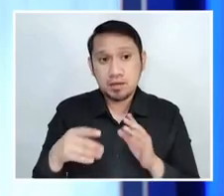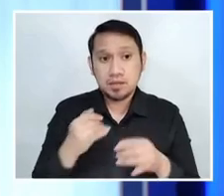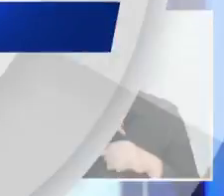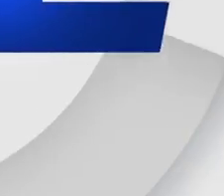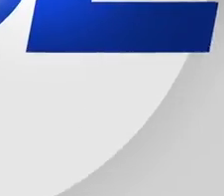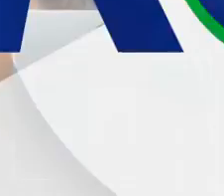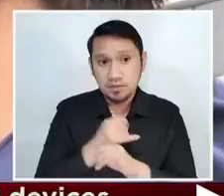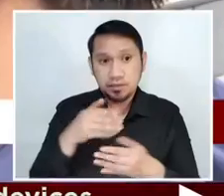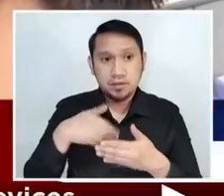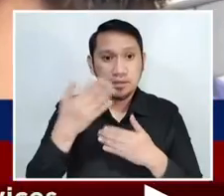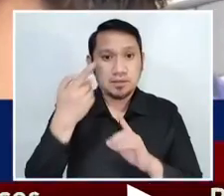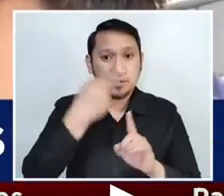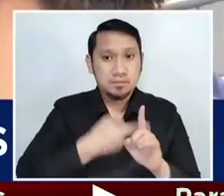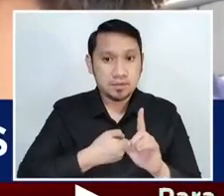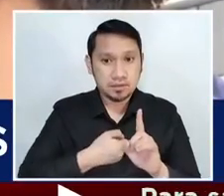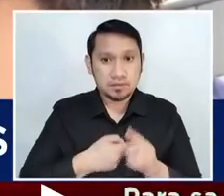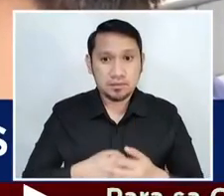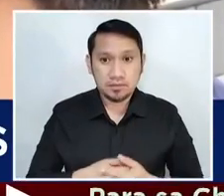Manabat.